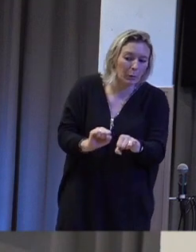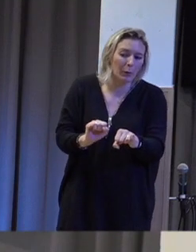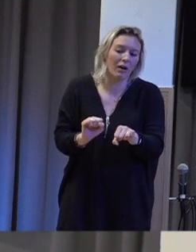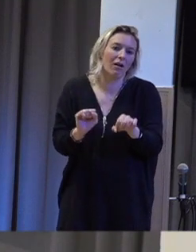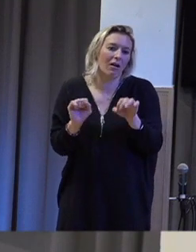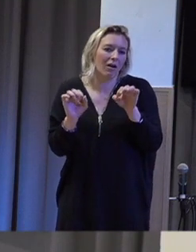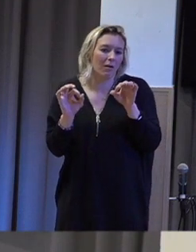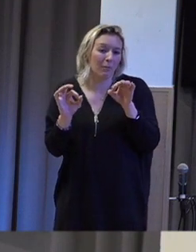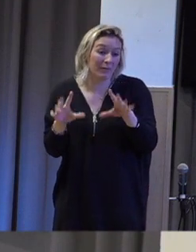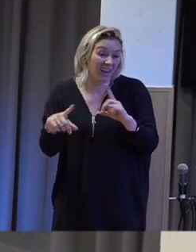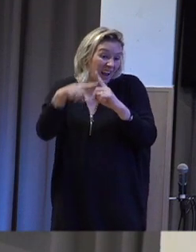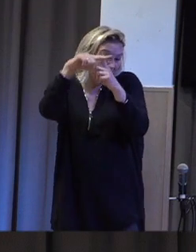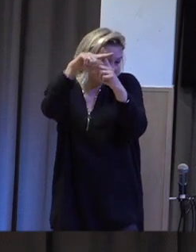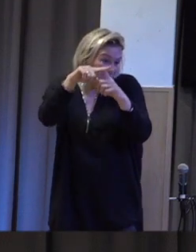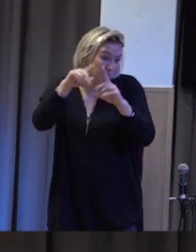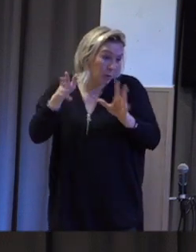aussi l'Église.